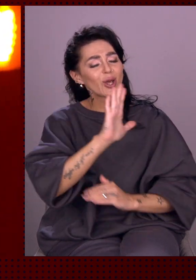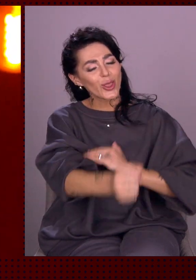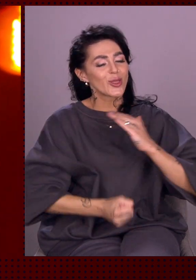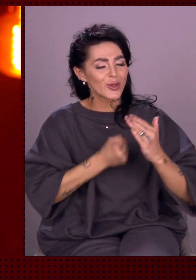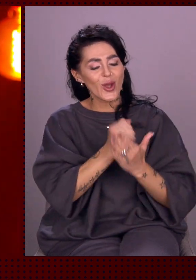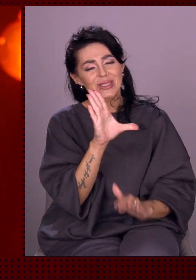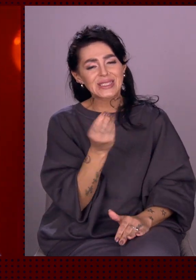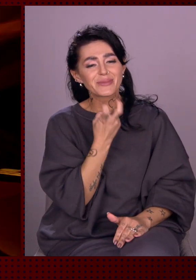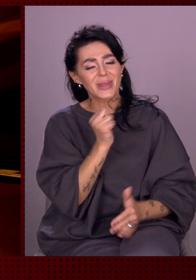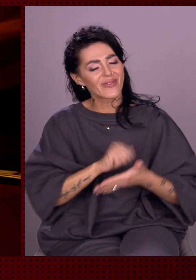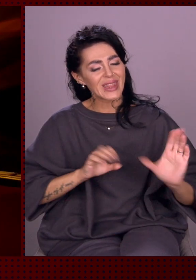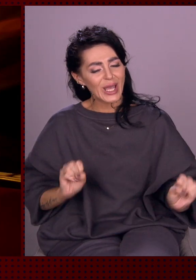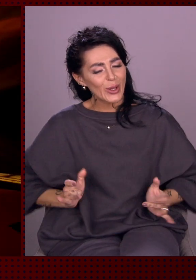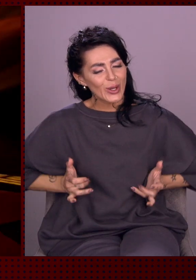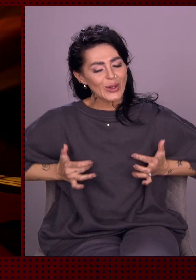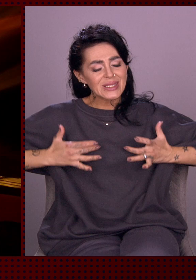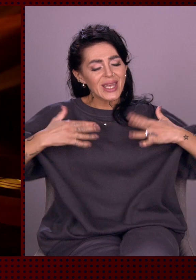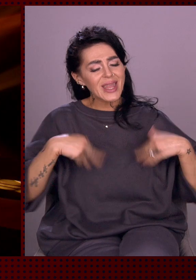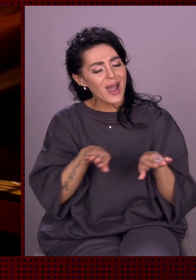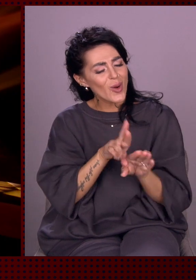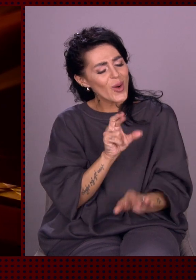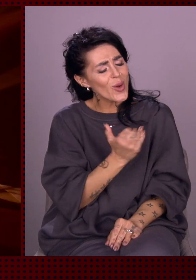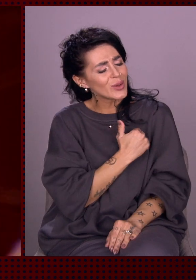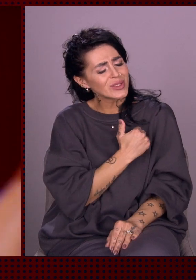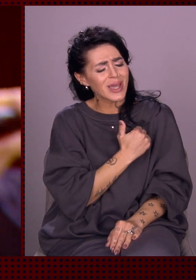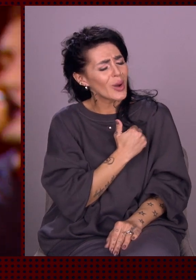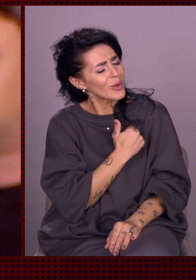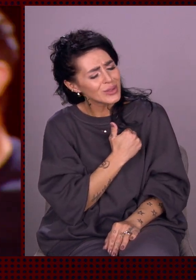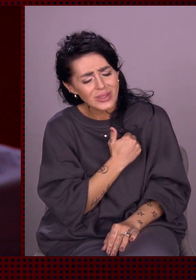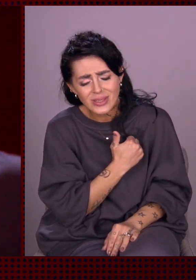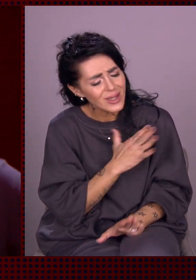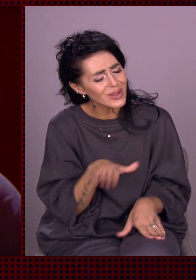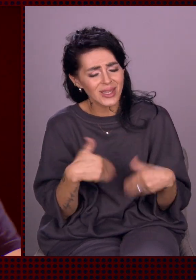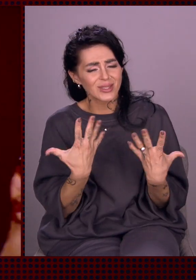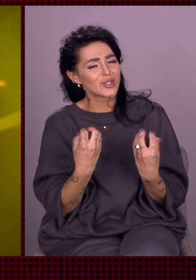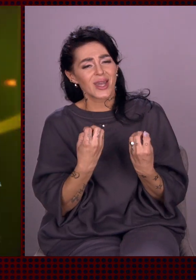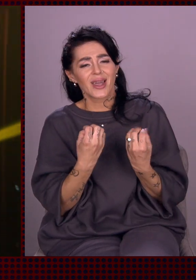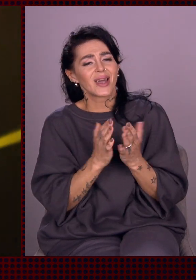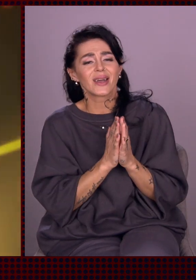від лоскоту, і так хочеться, хочеться ще.